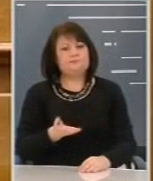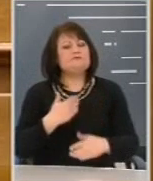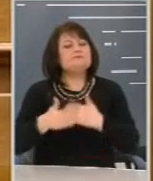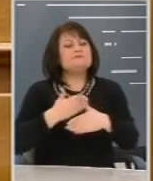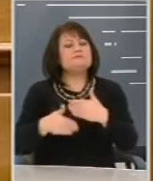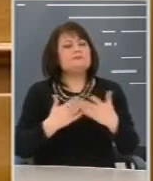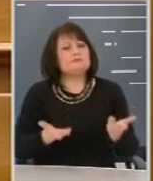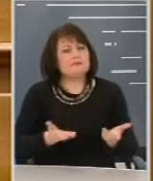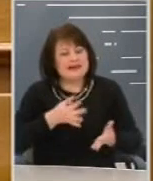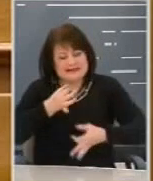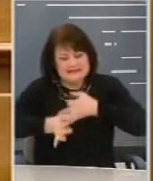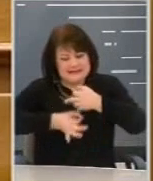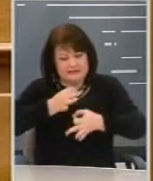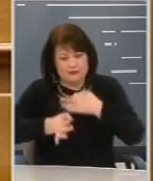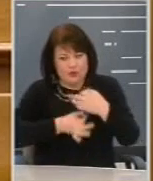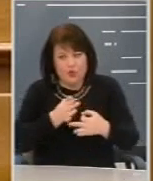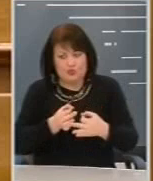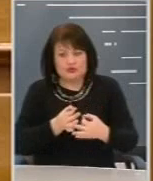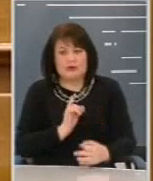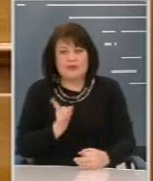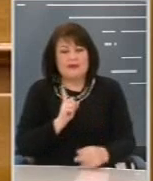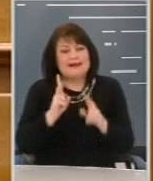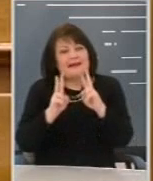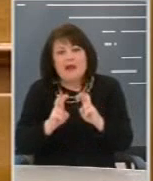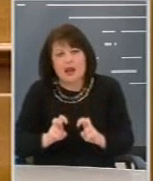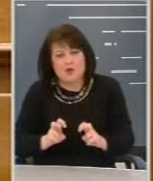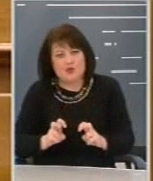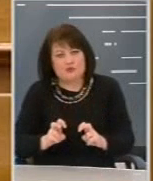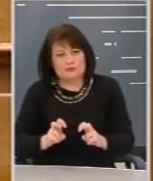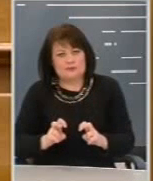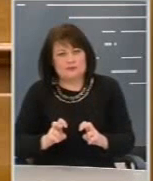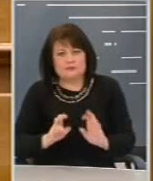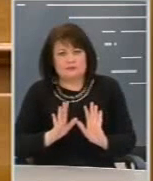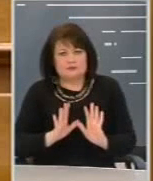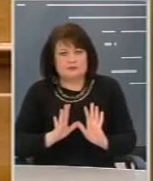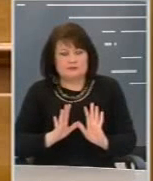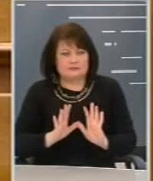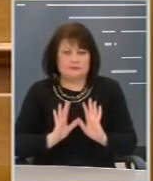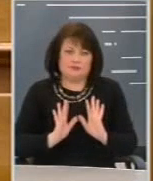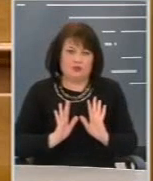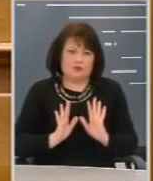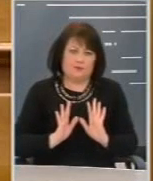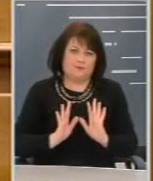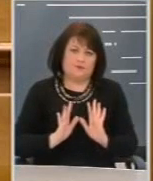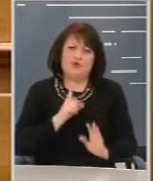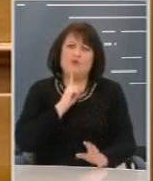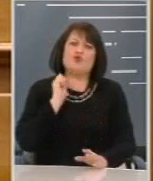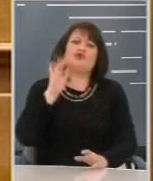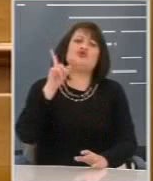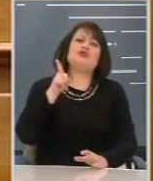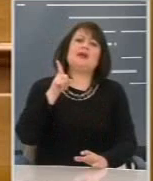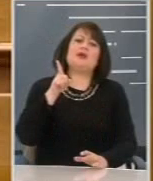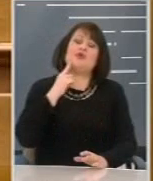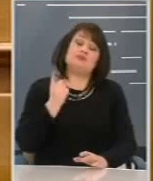διαδικασιών από το Σύμβουλο, τους 5 βουλές, δεν αποτελεί έλεγχο ή επισκόπηση σύμφωνα με τα διεθνή ελεγχτικά πρότυπα. Ή τα διεθνή πρότυπα ανάθεση